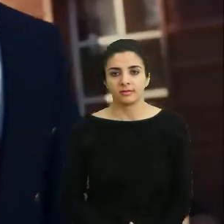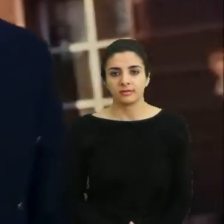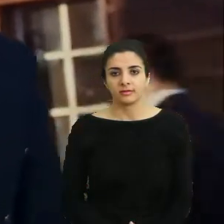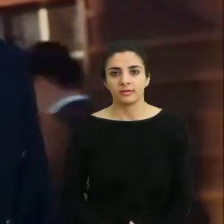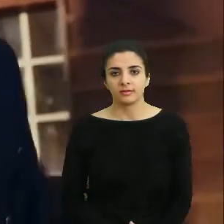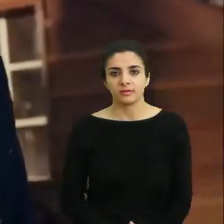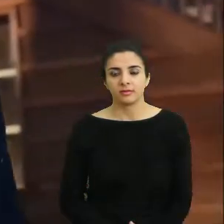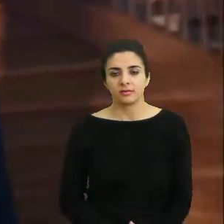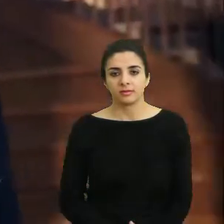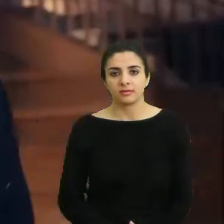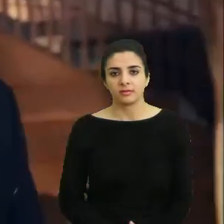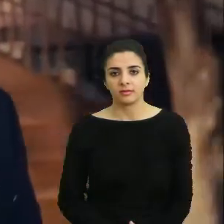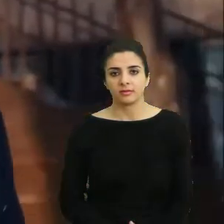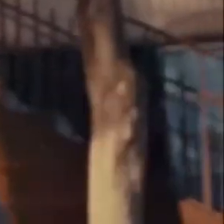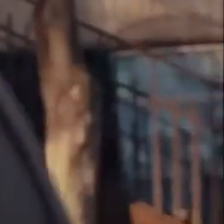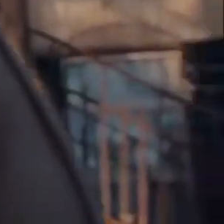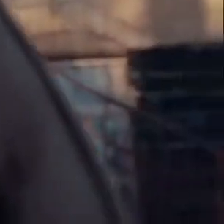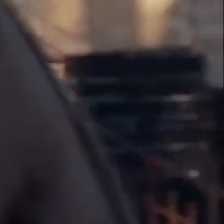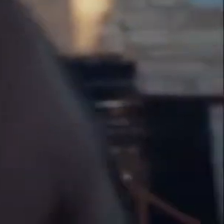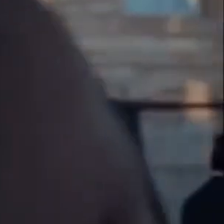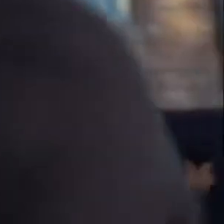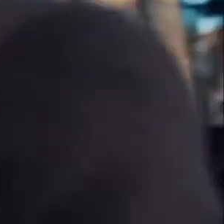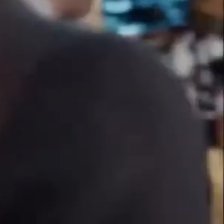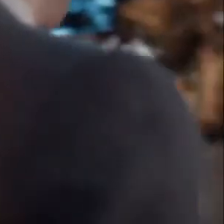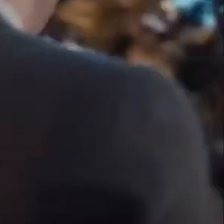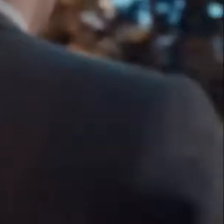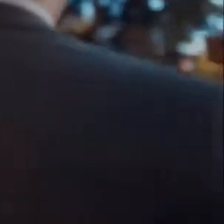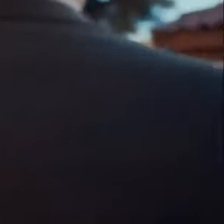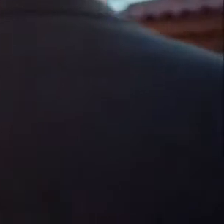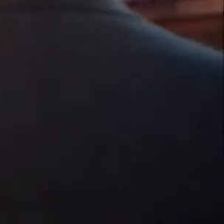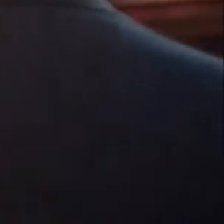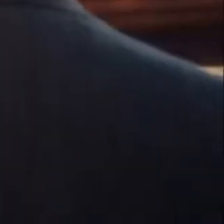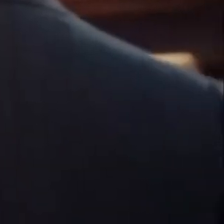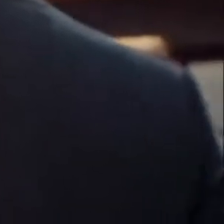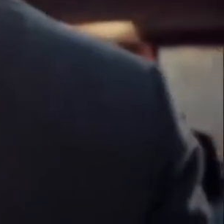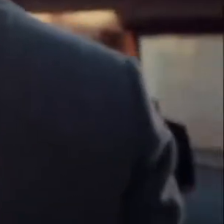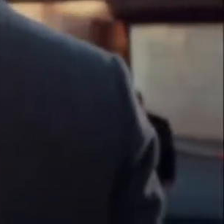Ama hep savaşıyoruz hocam. Hep didişiyoruz.